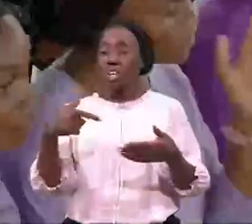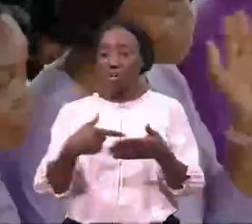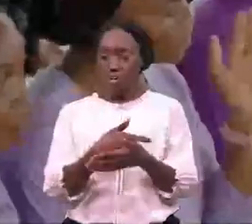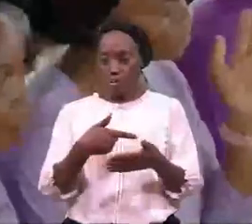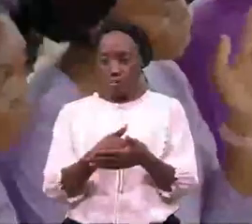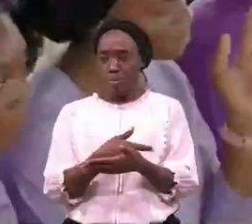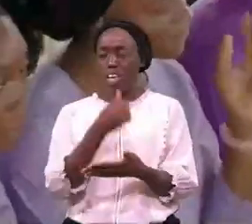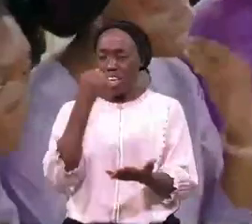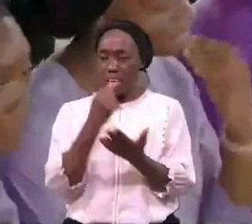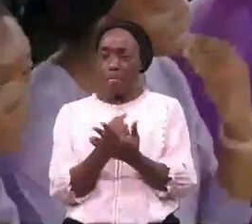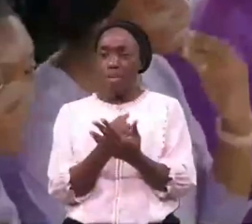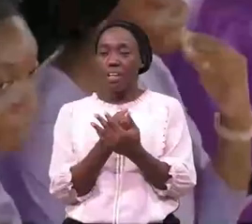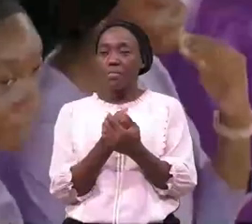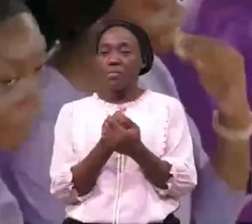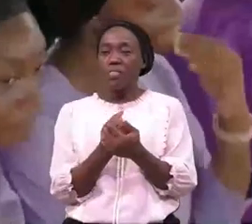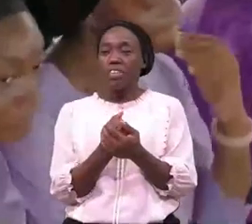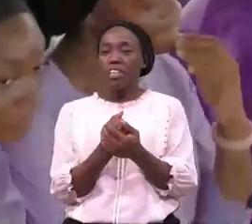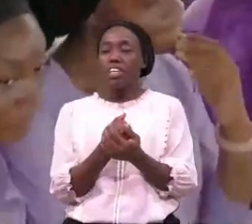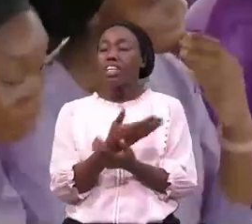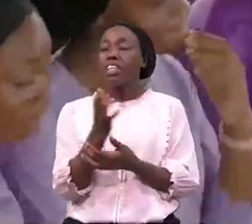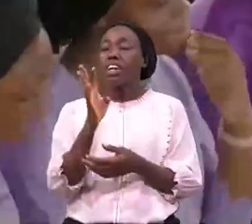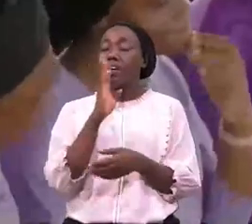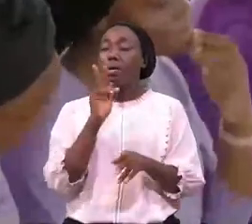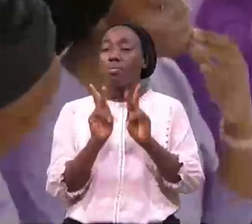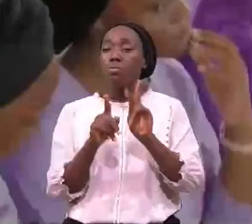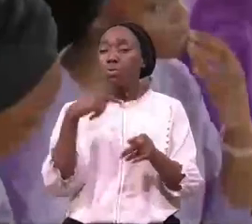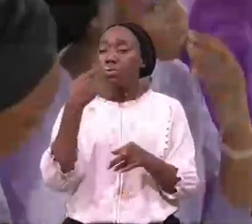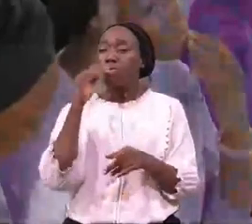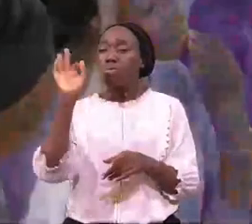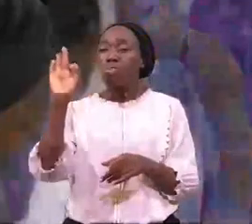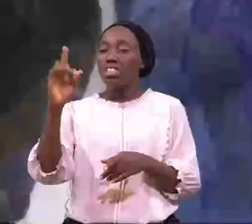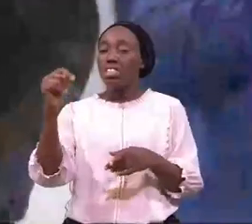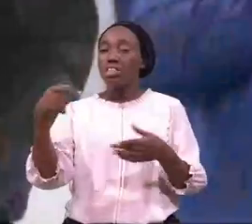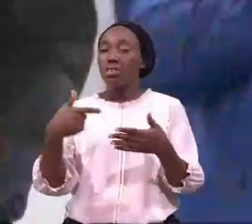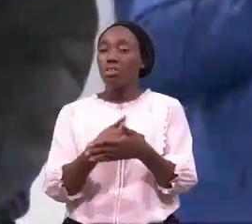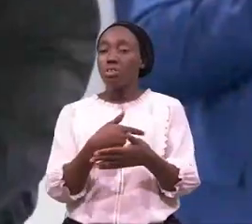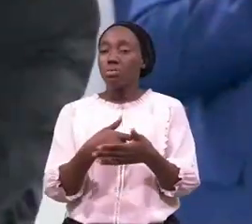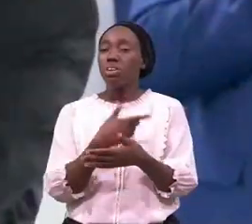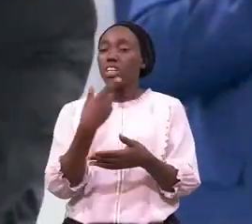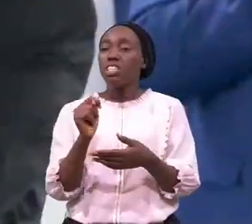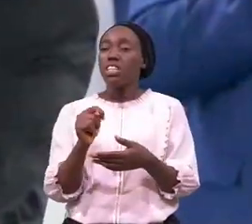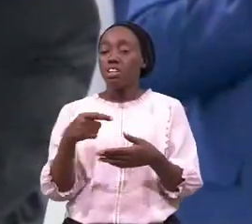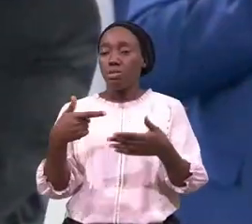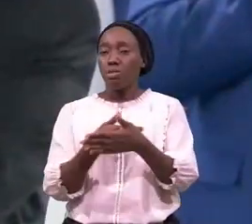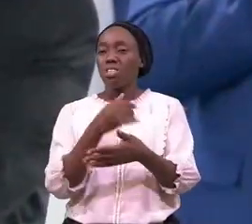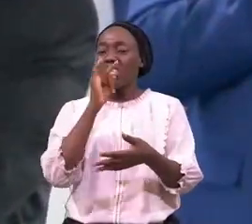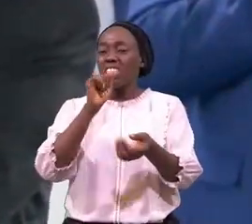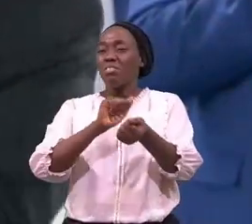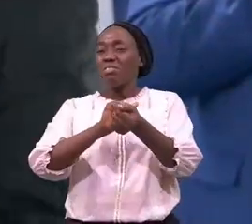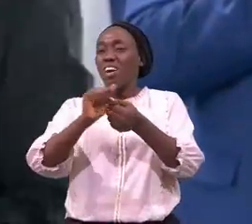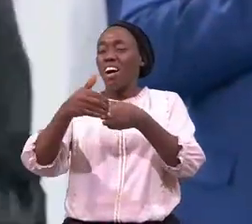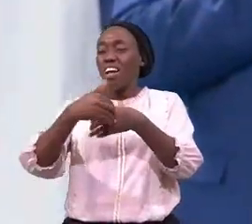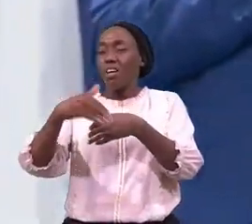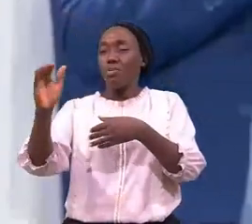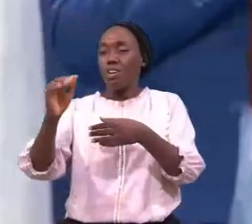être l'Évangile. Il y a des gens qui prêchent l'Évangile. L'Évangile est très, très éloigné